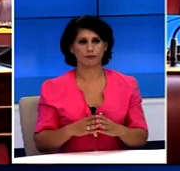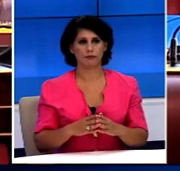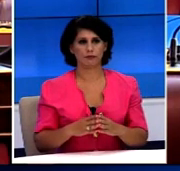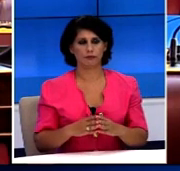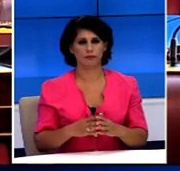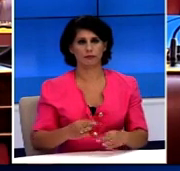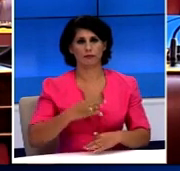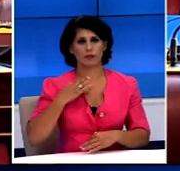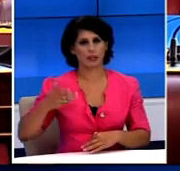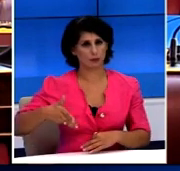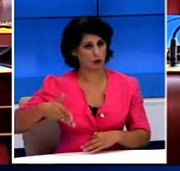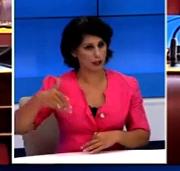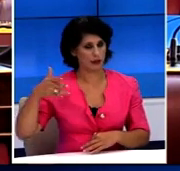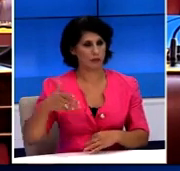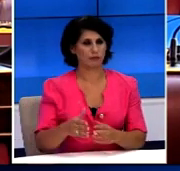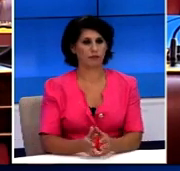κύριε Μητσοτάκη,